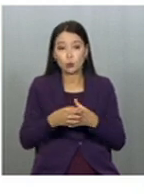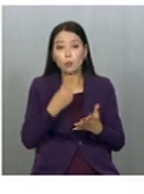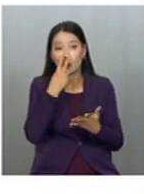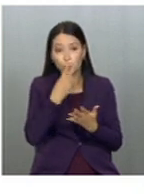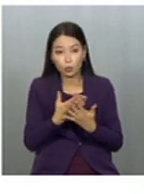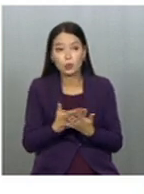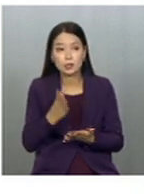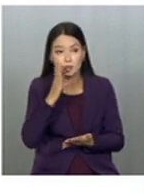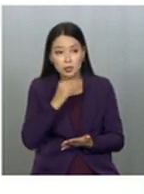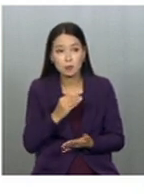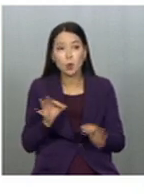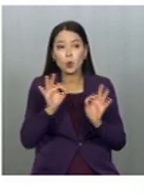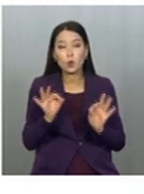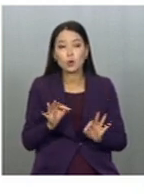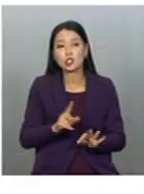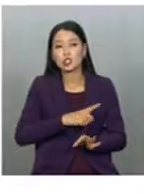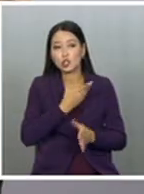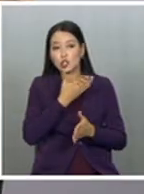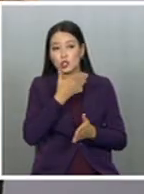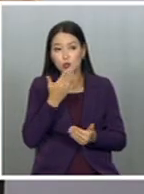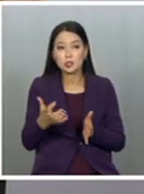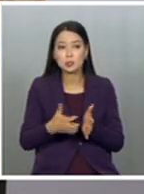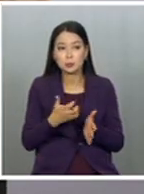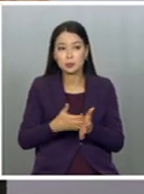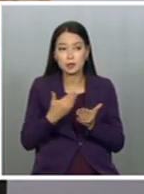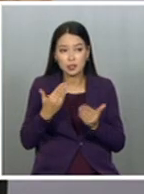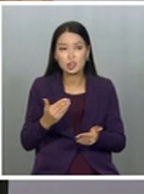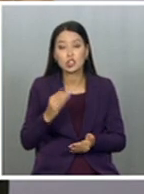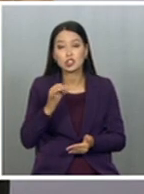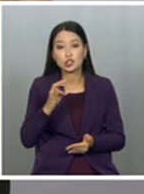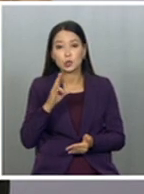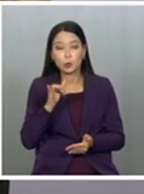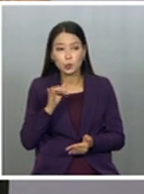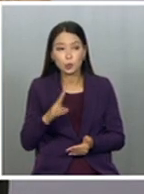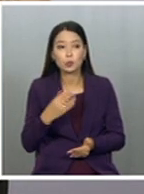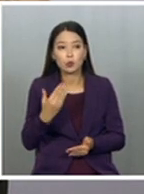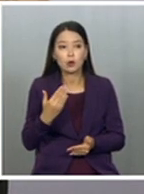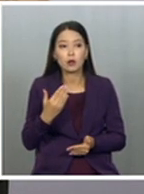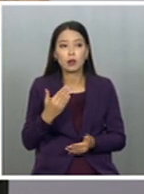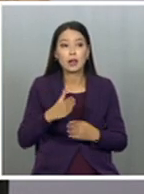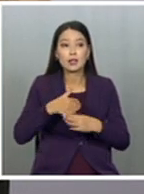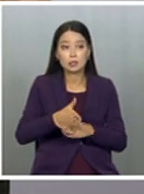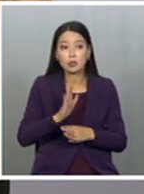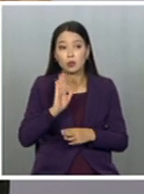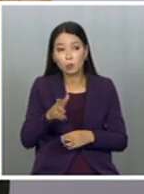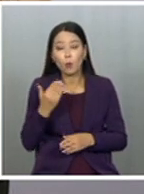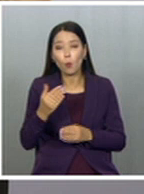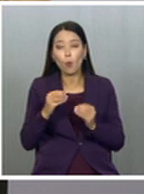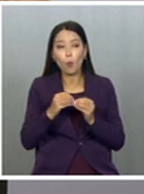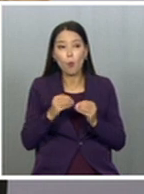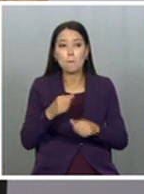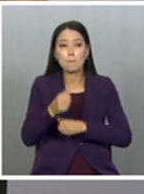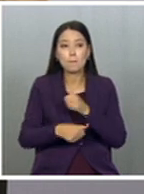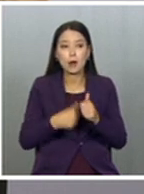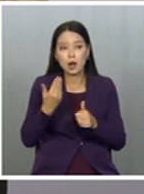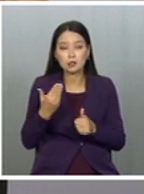жетпегір ақ, жиенқұл күжірейіп келер ме екен, он мата арқасына тыққандай ақ деп, жиенқұлдың өнерсіз екен және